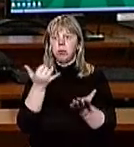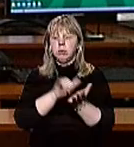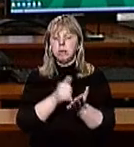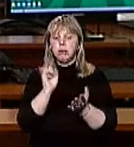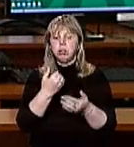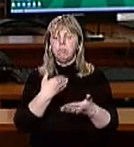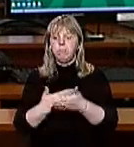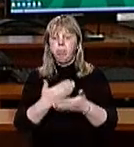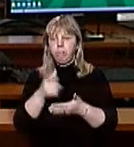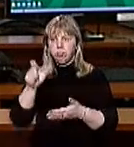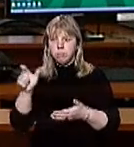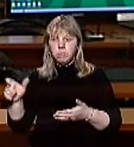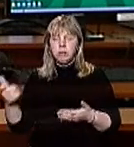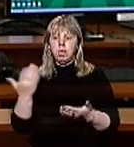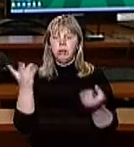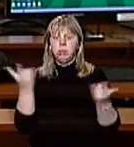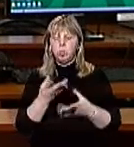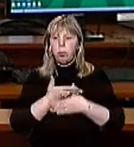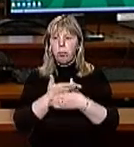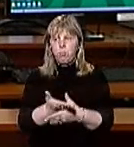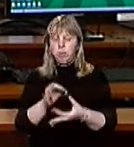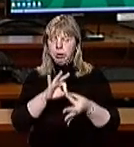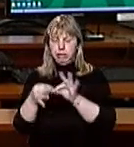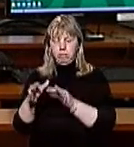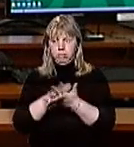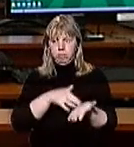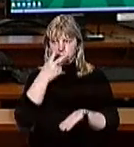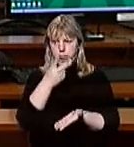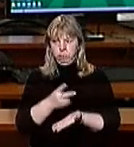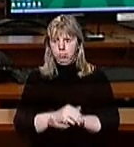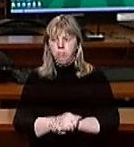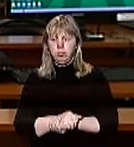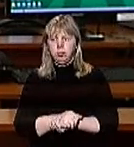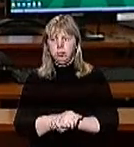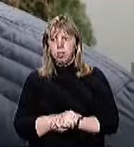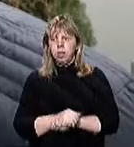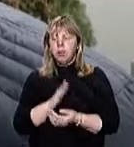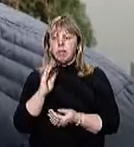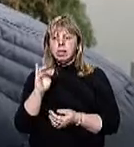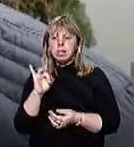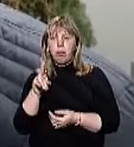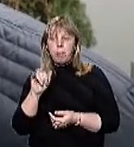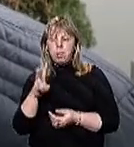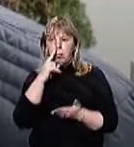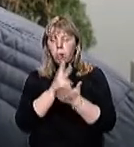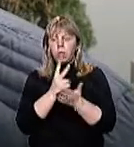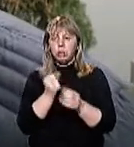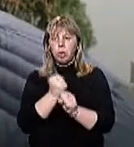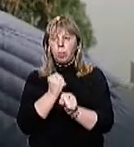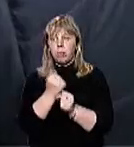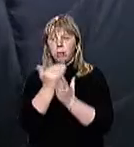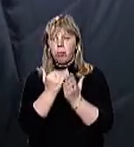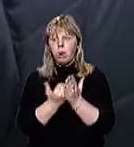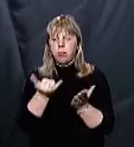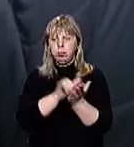для волонтерів, а також людей, яким потрібна допомога. Детальніше далі в сюжеті. Владислав Панін показує роботу програми